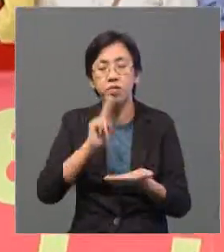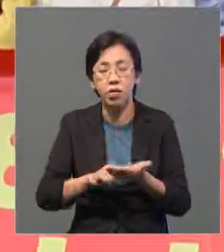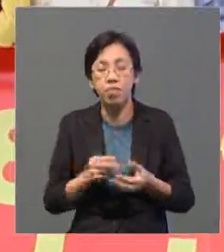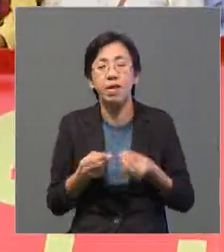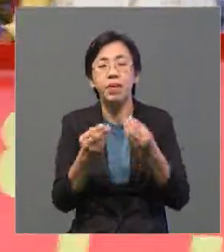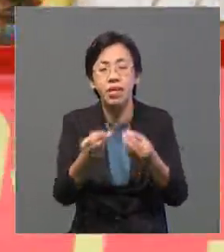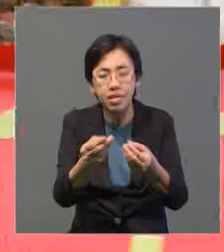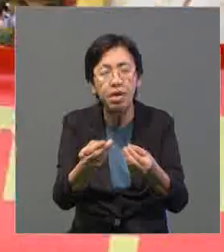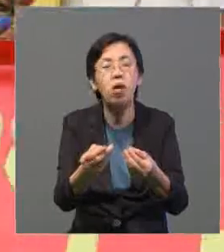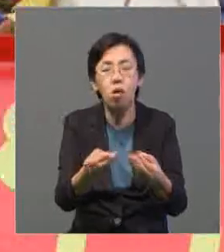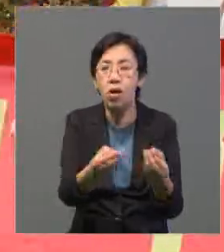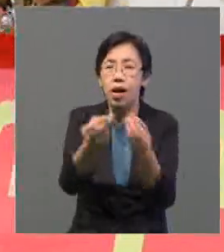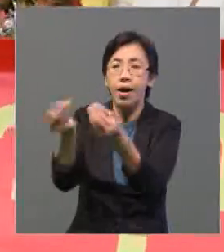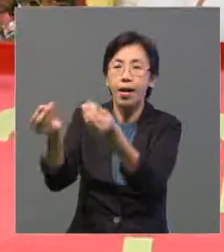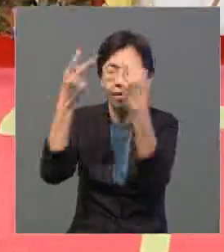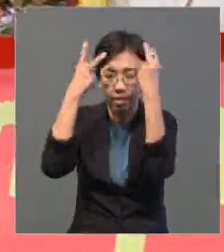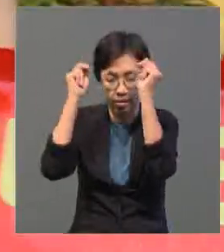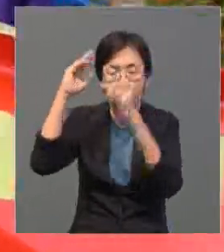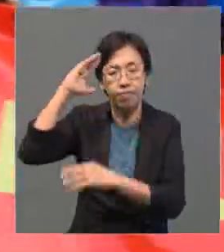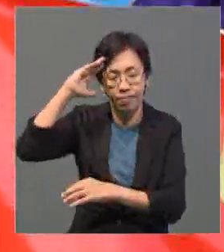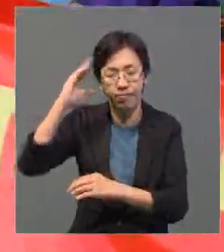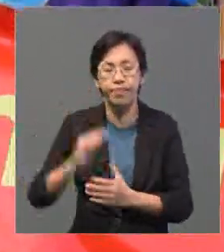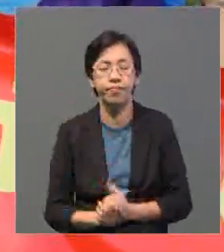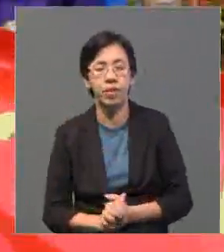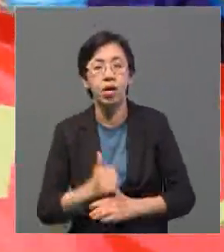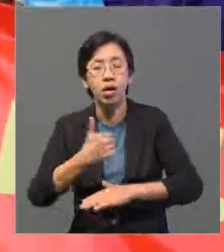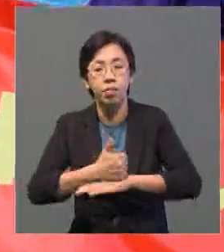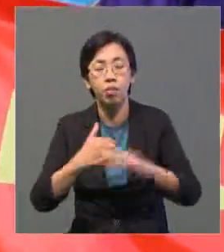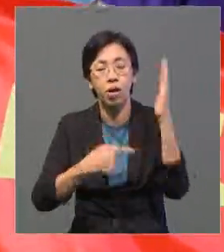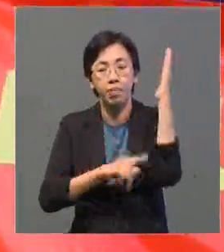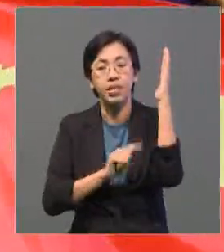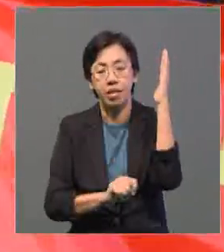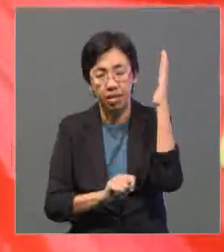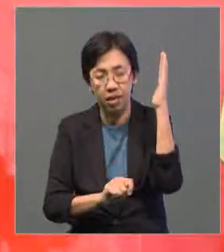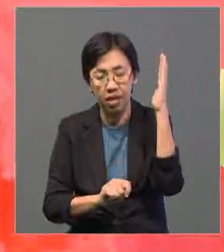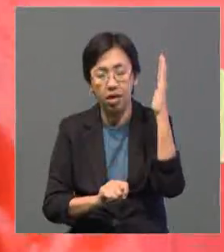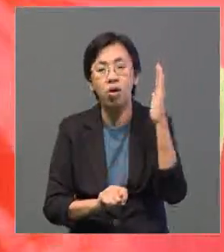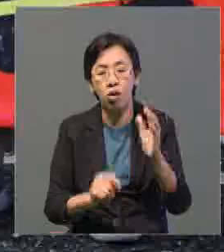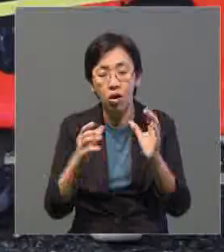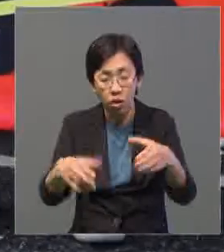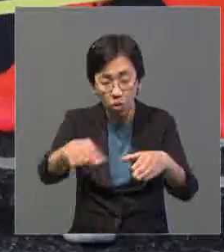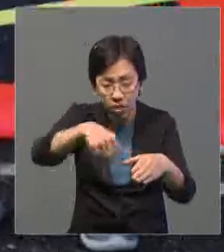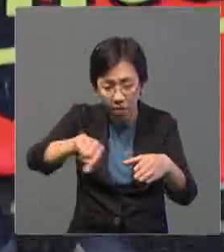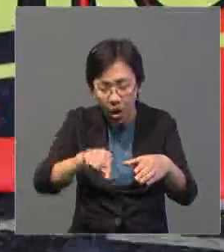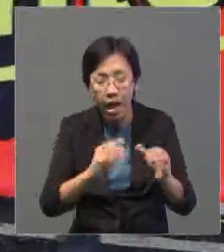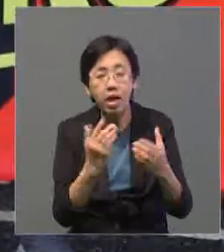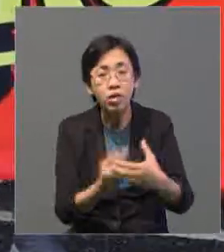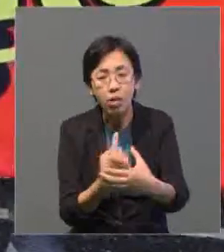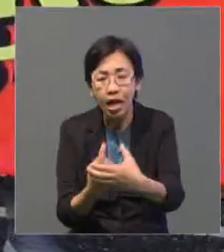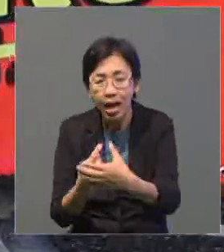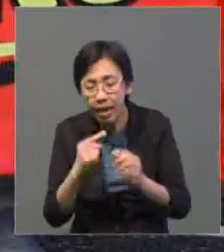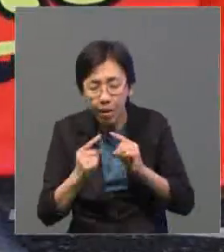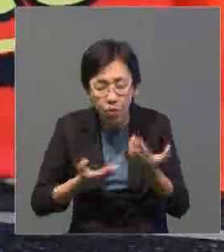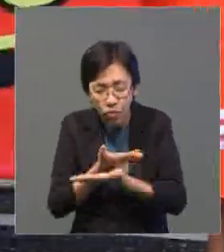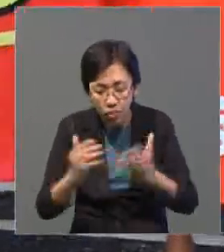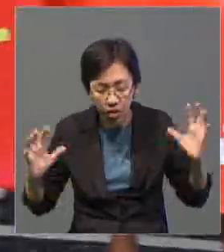เพื่อส่งต่อไปถึงนายกรัฐมนตรีจากนั้นนะครับทางผู้ว่าราชการจังหวัดปัตตานีก็ได้เชิญตัวแทนชาวประมงเนี่ยเข้าไปพูดคุยนะ